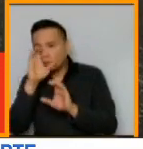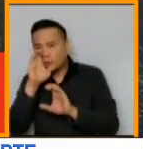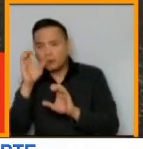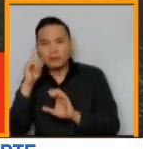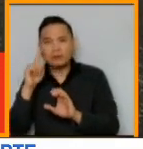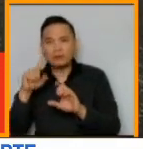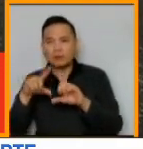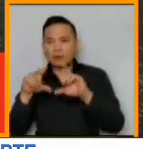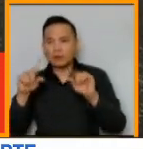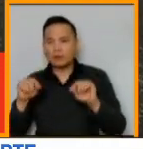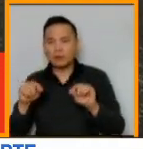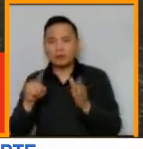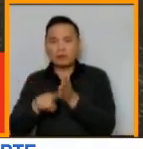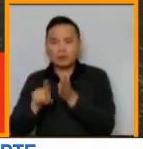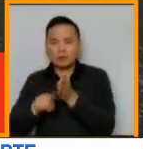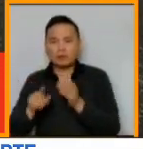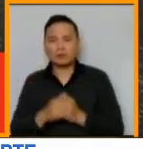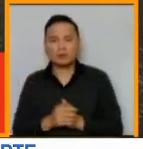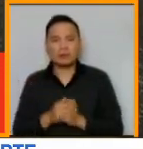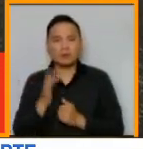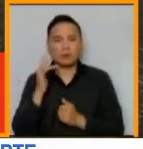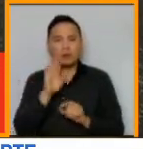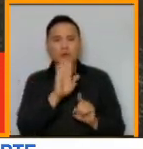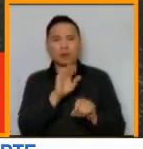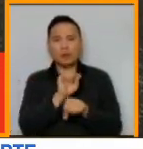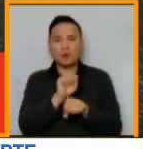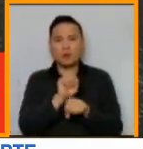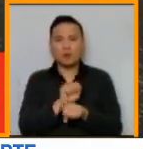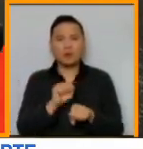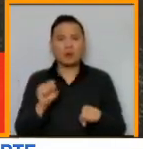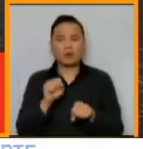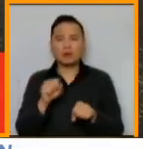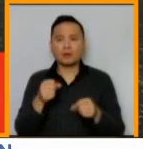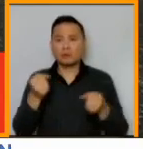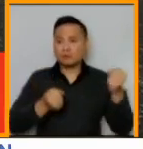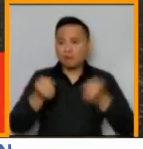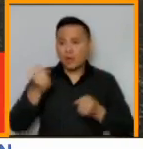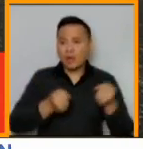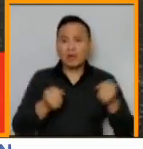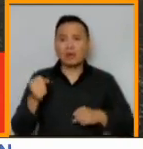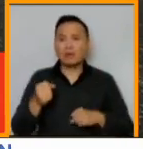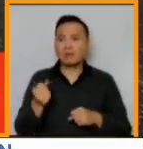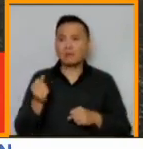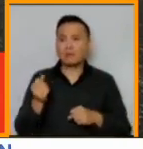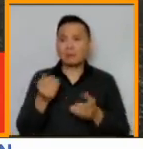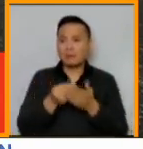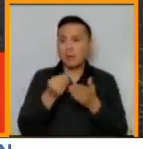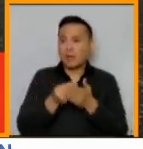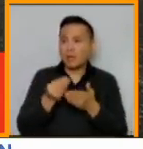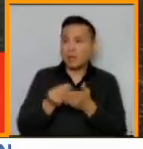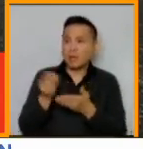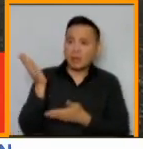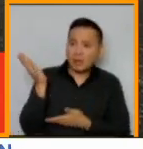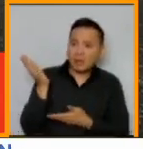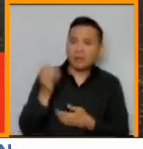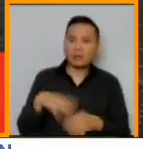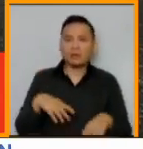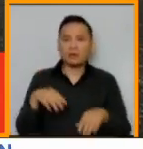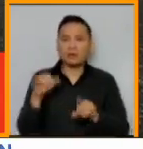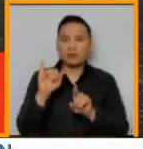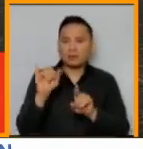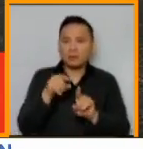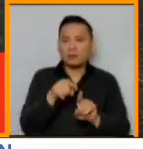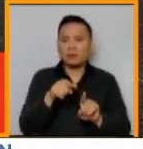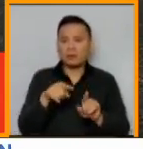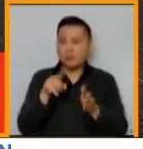lamang kasi yun yung trabaho nila. Bukod doon sa pagtatawag sa mga pasahero, sila din yung kumukuha ng pasahe at yung sila din yung nagsusukli doon sa